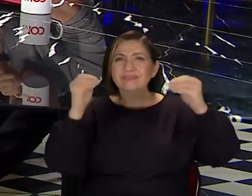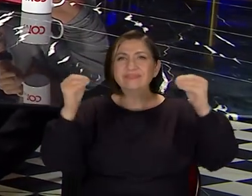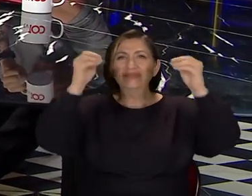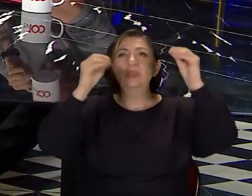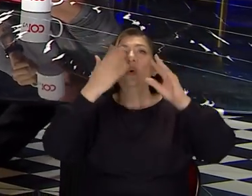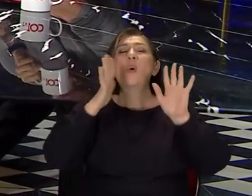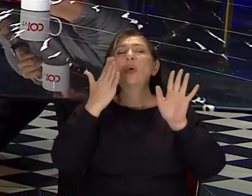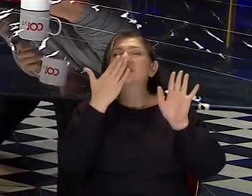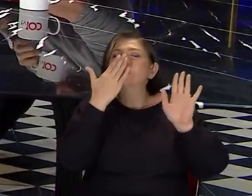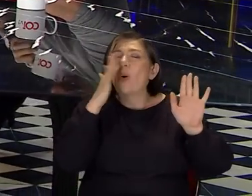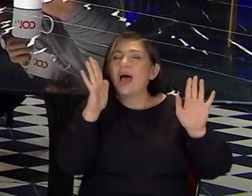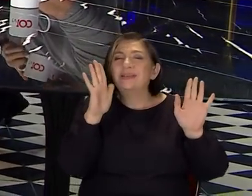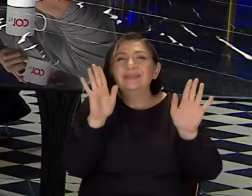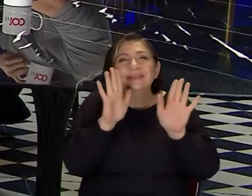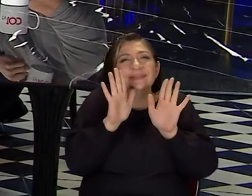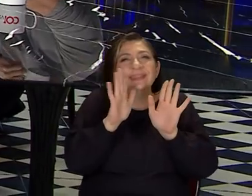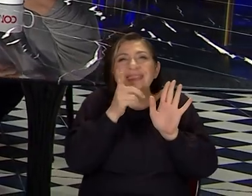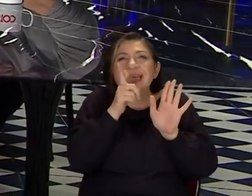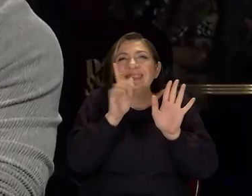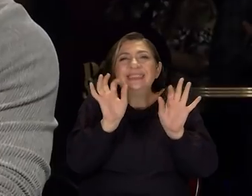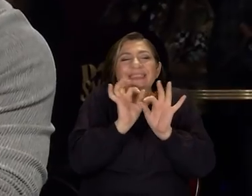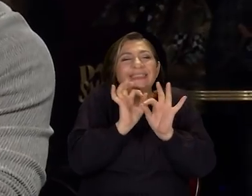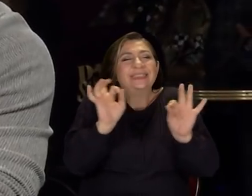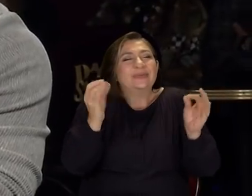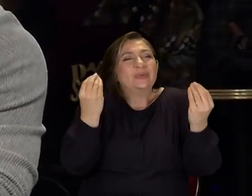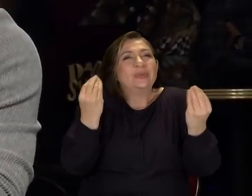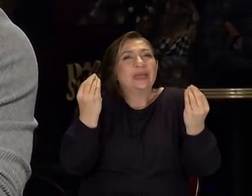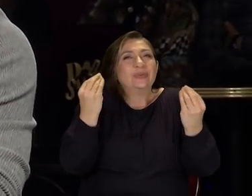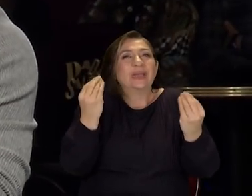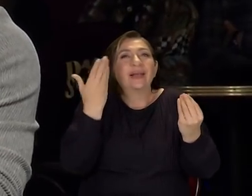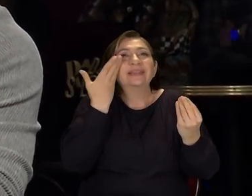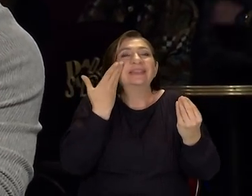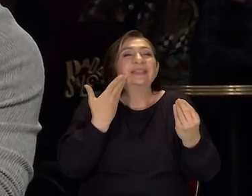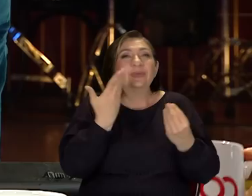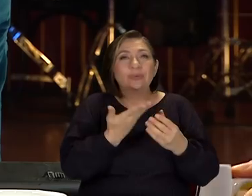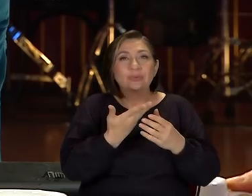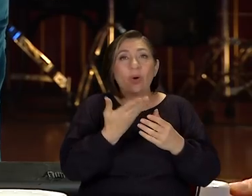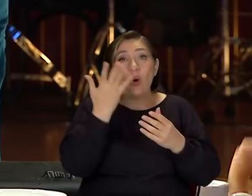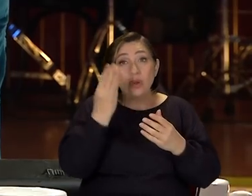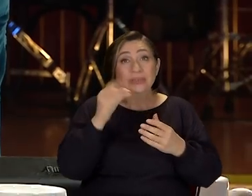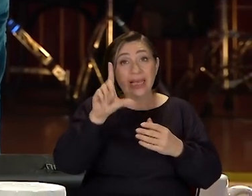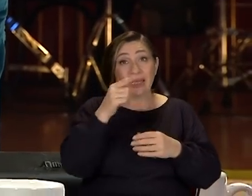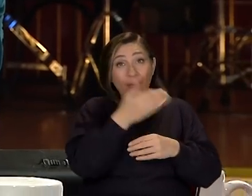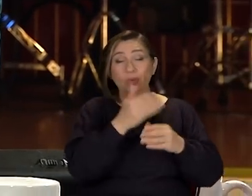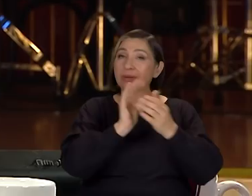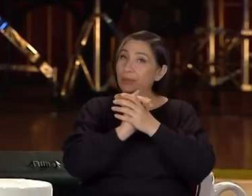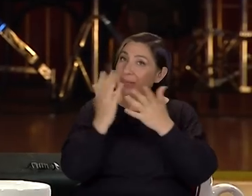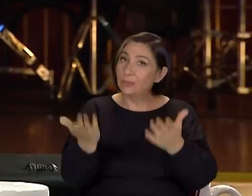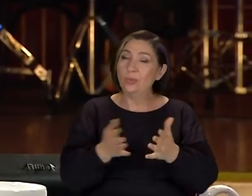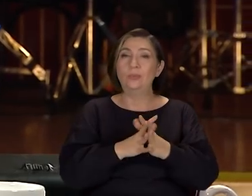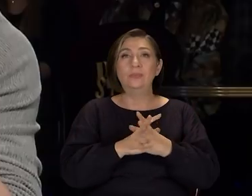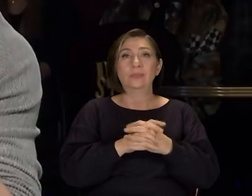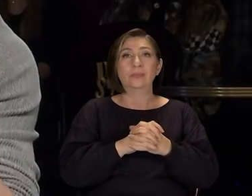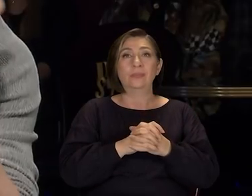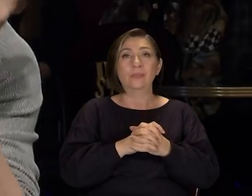bilmem nesiz falan filan. Yani hakikaten bir ses duyduk. Güzel güzel baladlar dinliyoruz. Olması gereken bu. Tebrik ediyorum. Evet